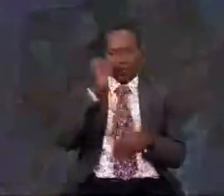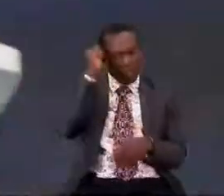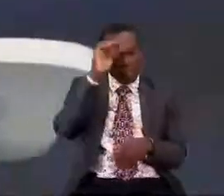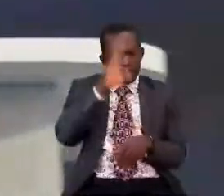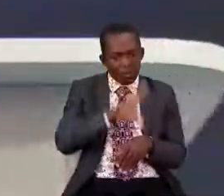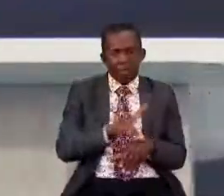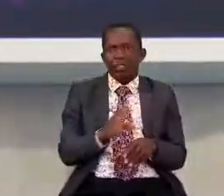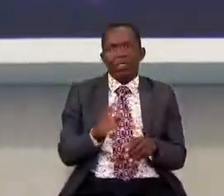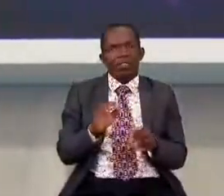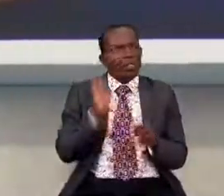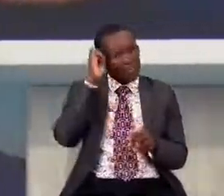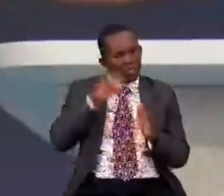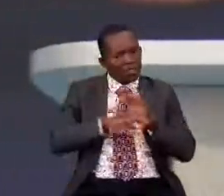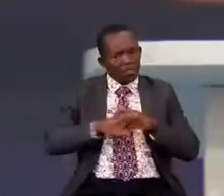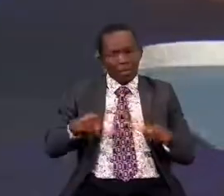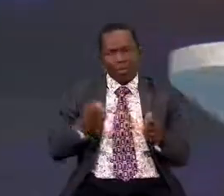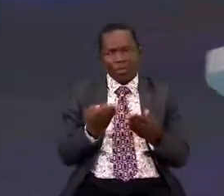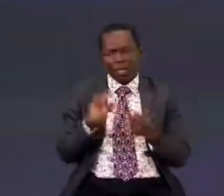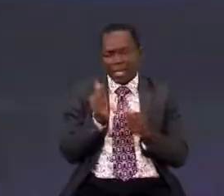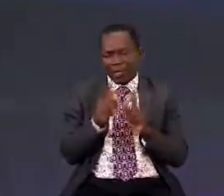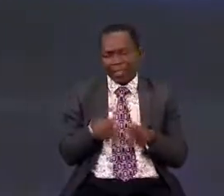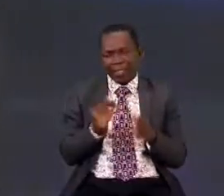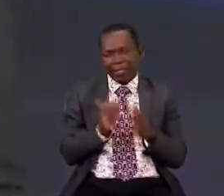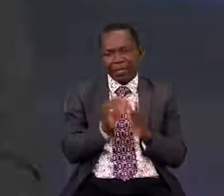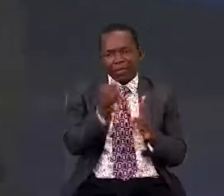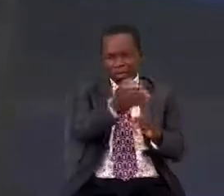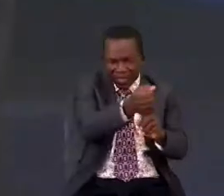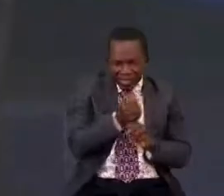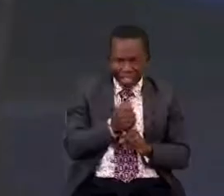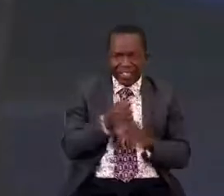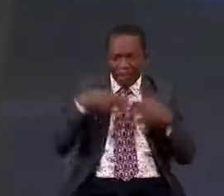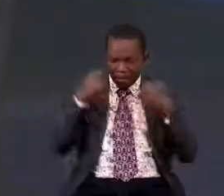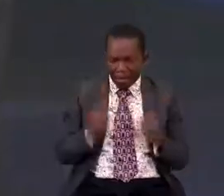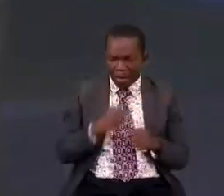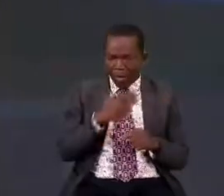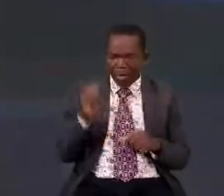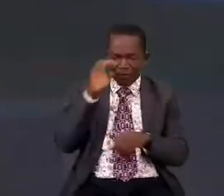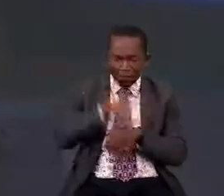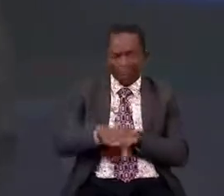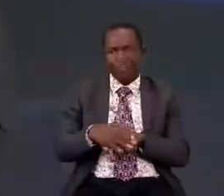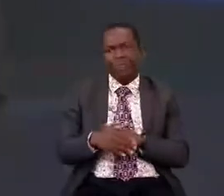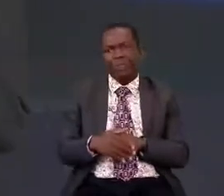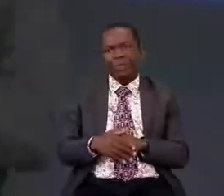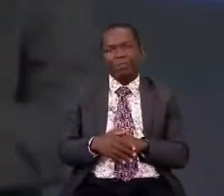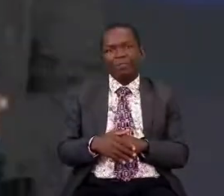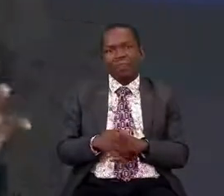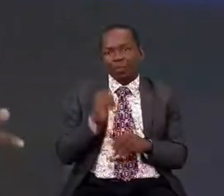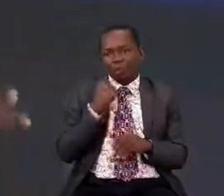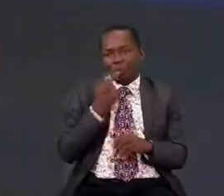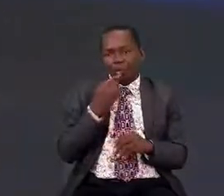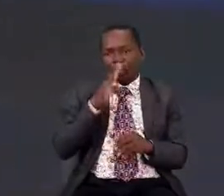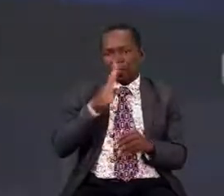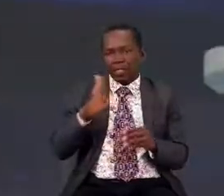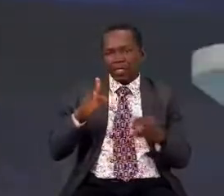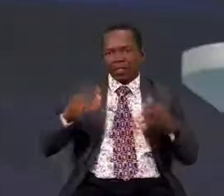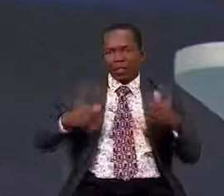là, et c'est moi qui détermine tout. Et c'est moi, si vous là, vous ne connaissez pas ma qualité,